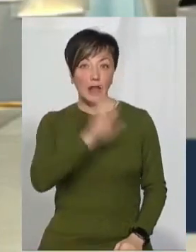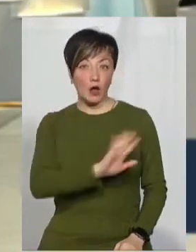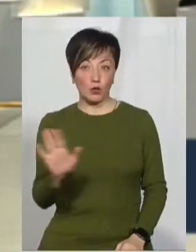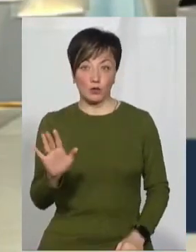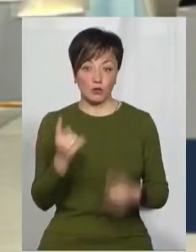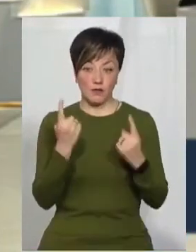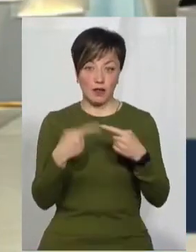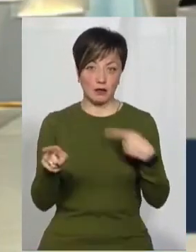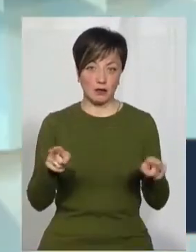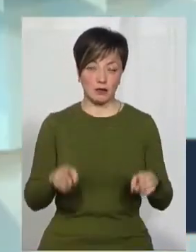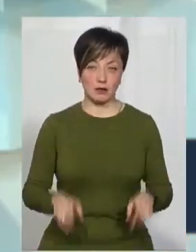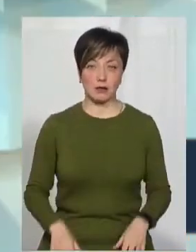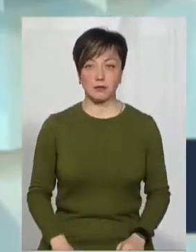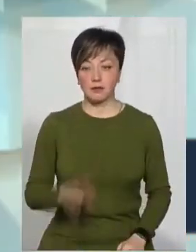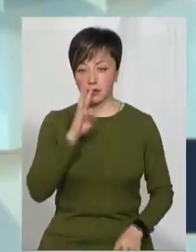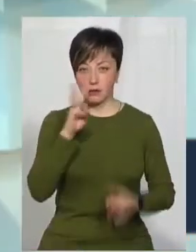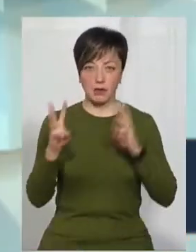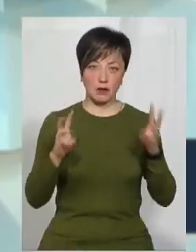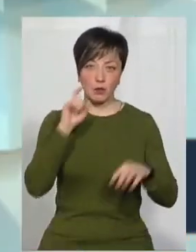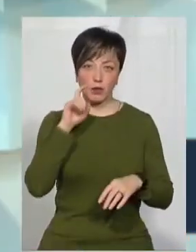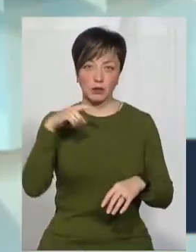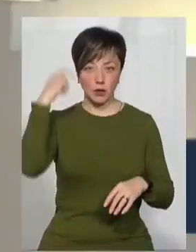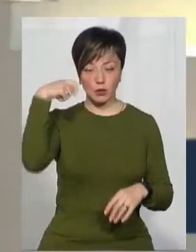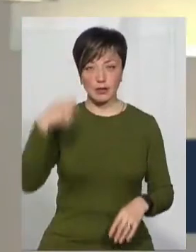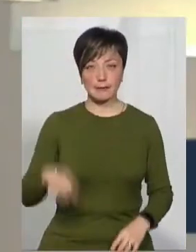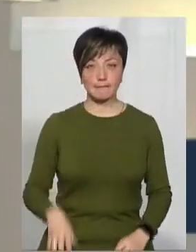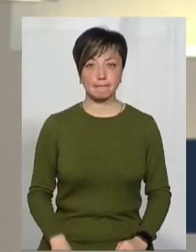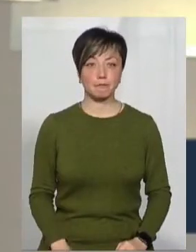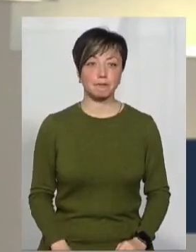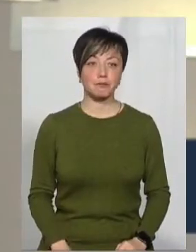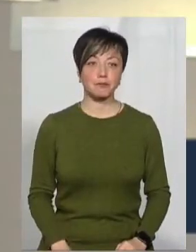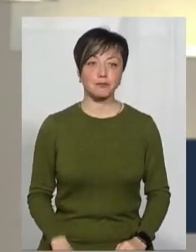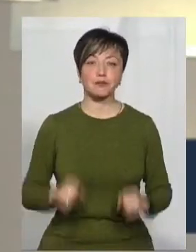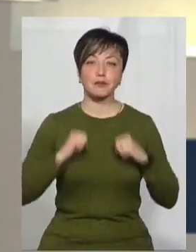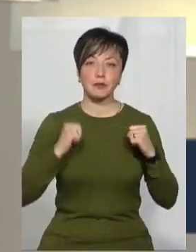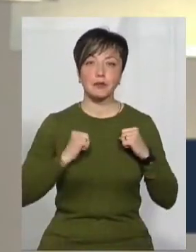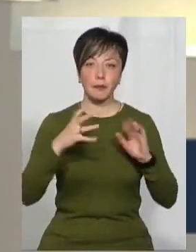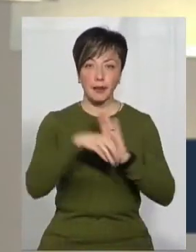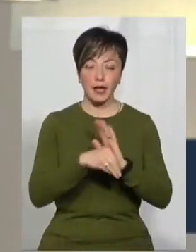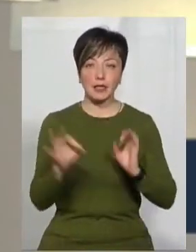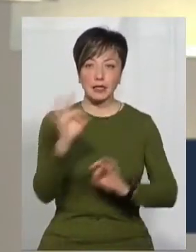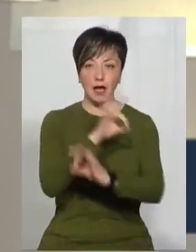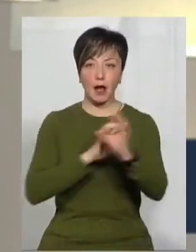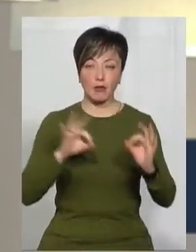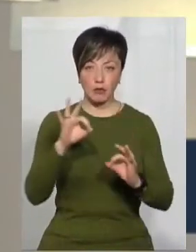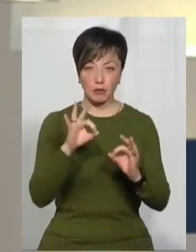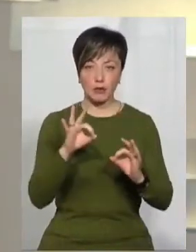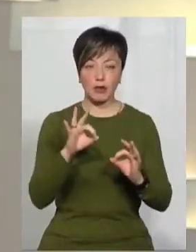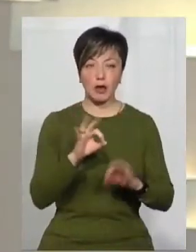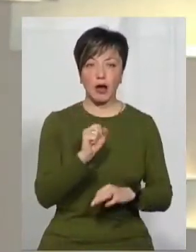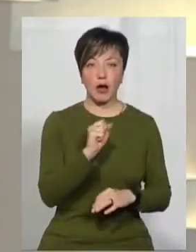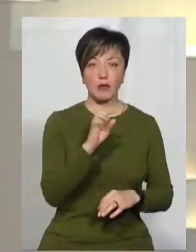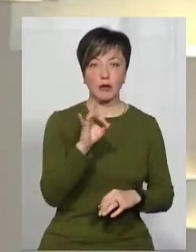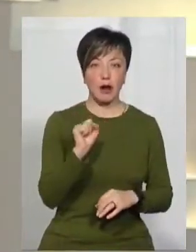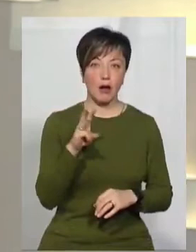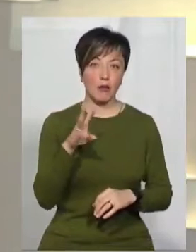є дуже великі якби відмінності в заробітних платах. І намагаємося долучити до ефіру скайпом Святослава